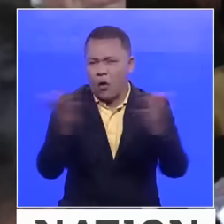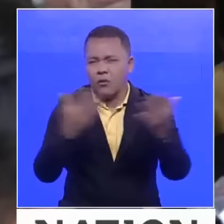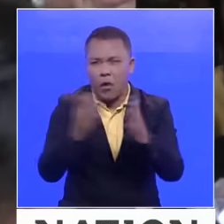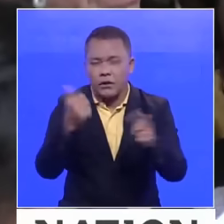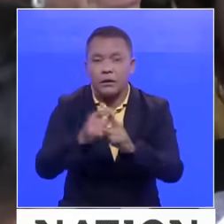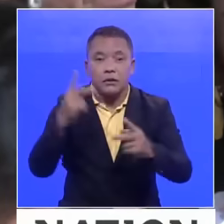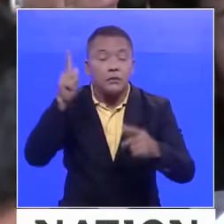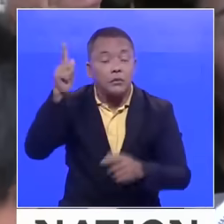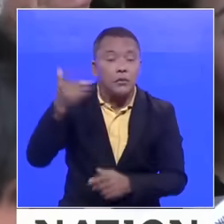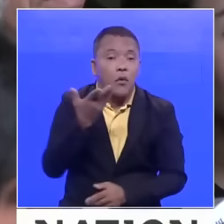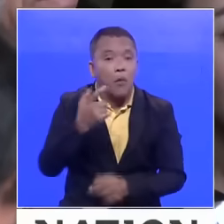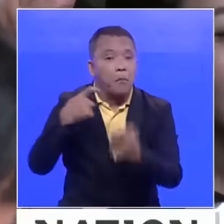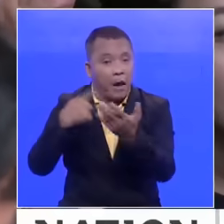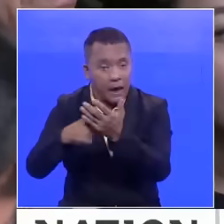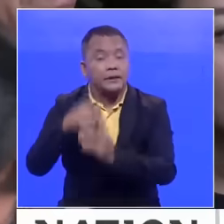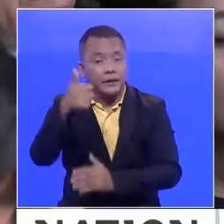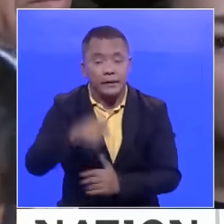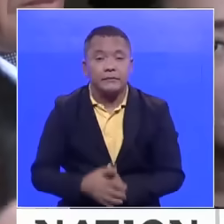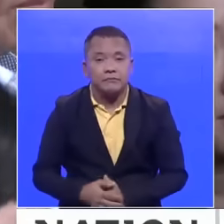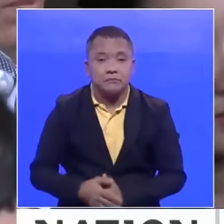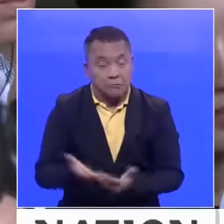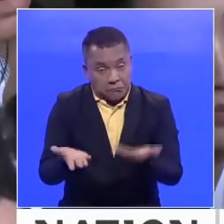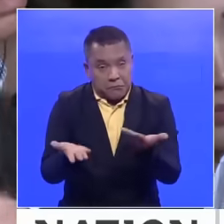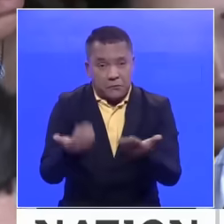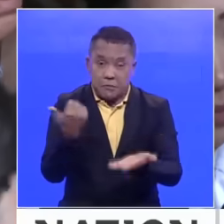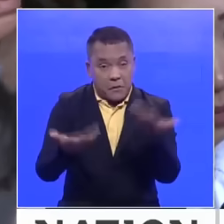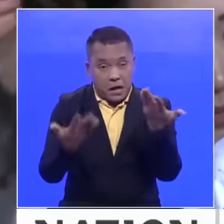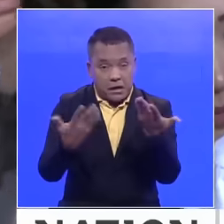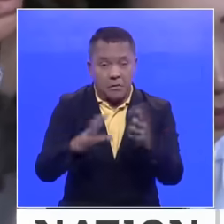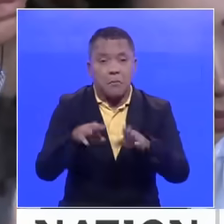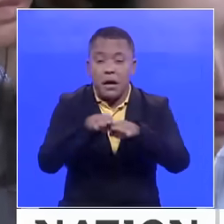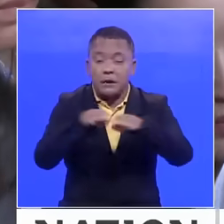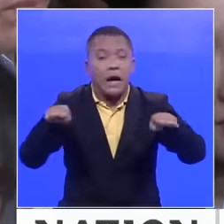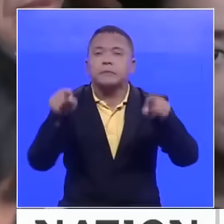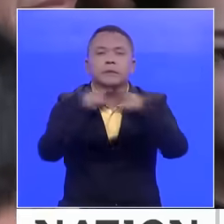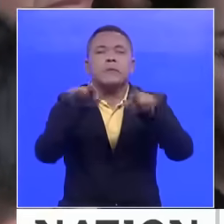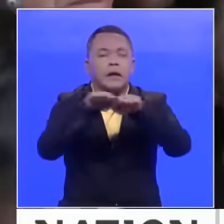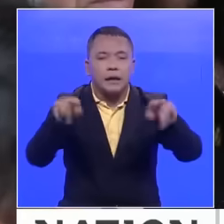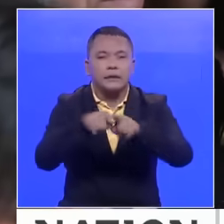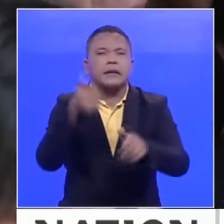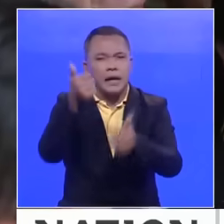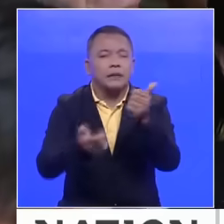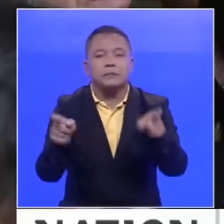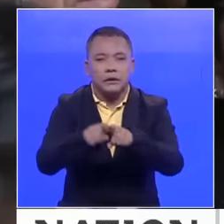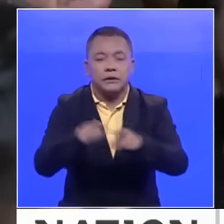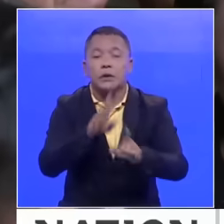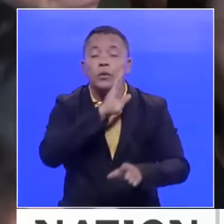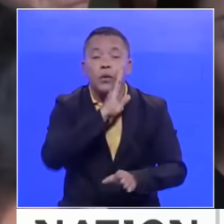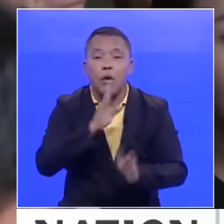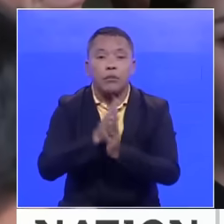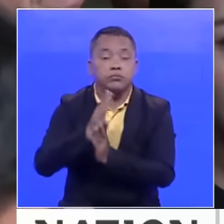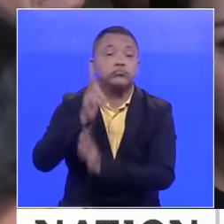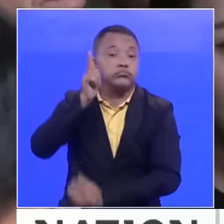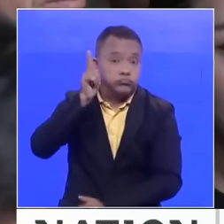นายกทักษิณได้รับประกันตัวด้วยก็เป็นเรื่องที่ไม่ได้หลายมาตรฐานเลยเป็นเรื่องที่ใครเขาก็ได้กันแล้วคดีของอดีตนายก